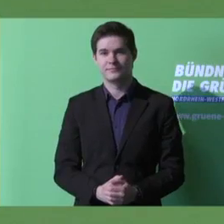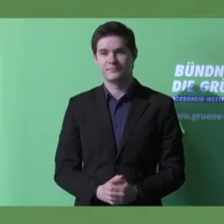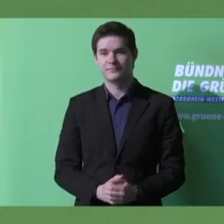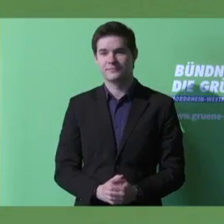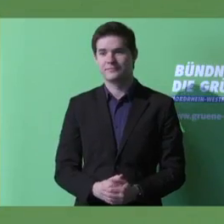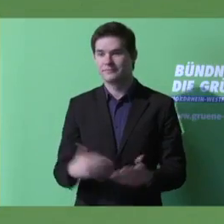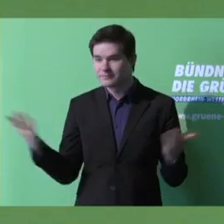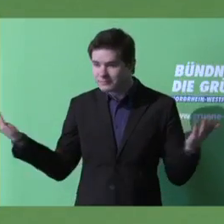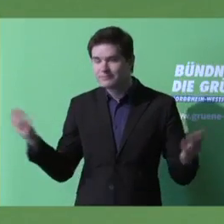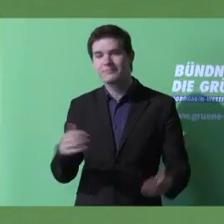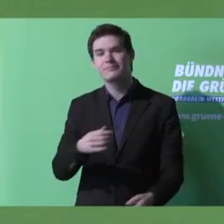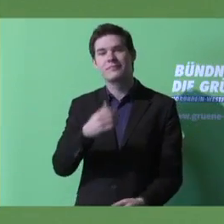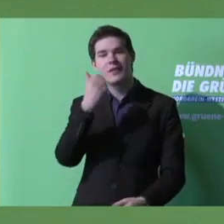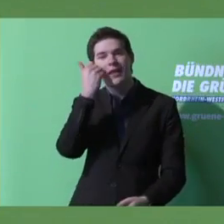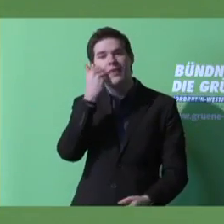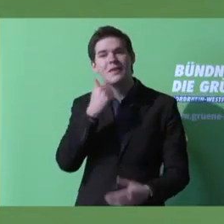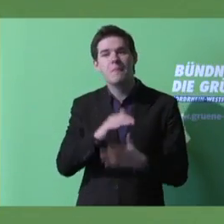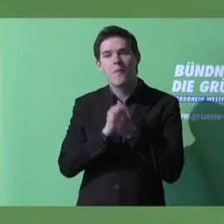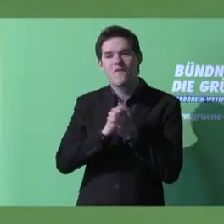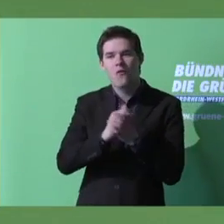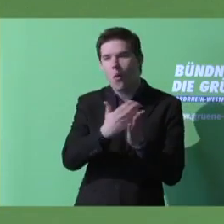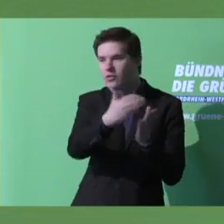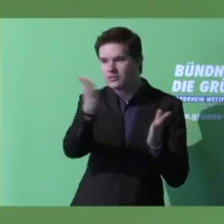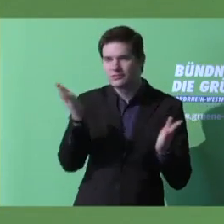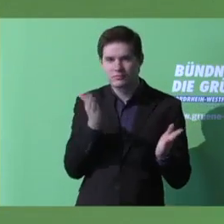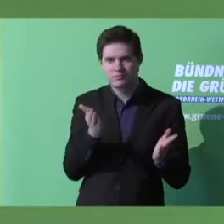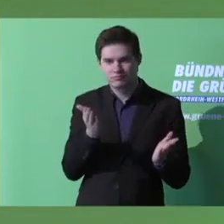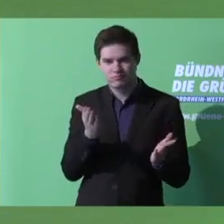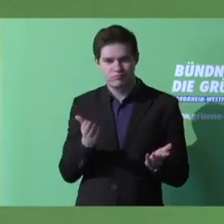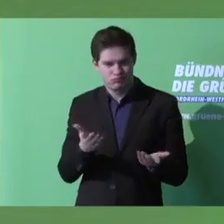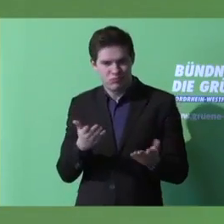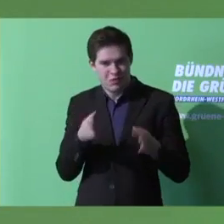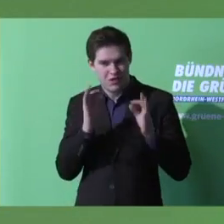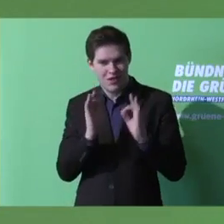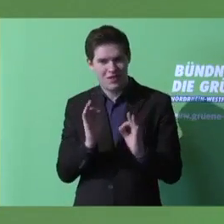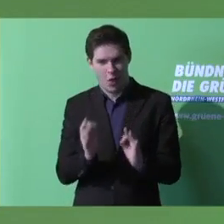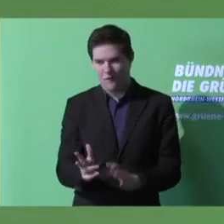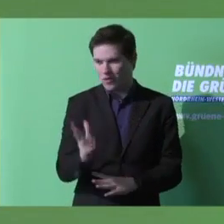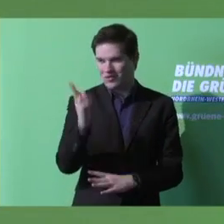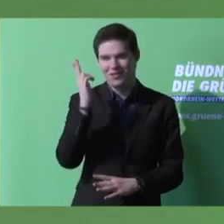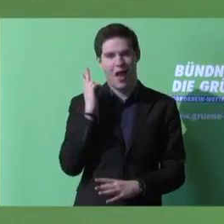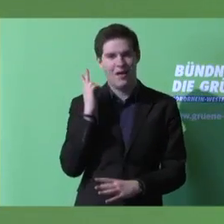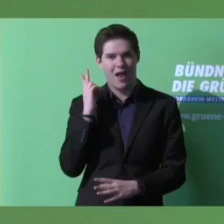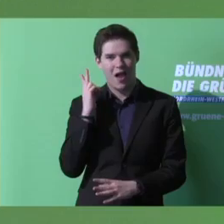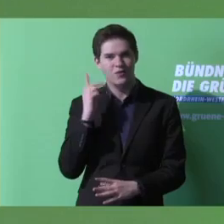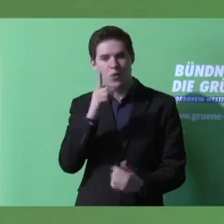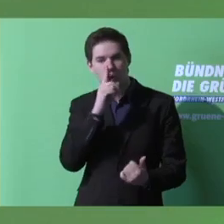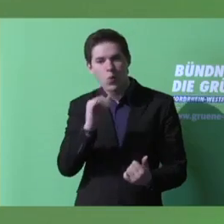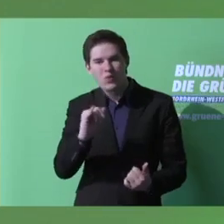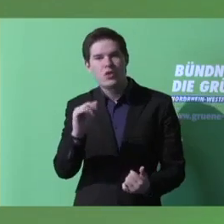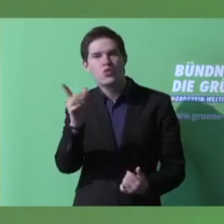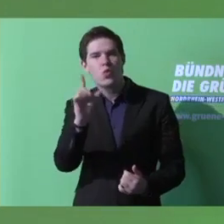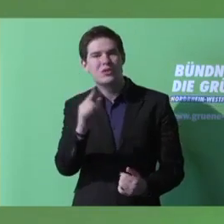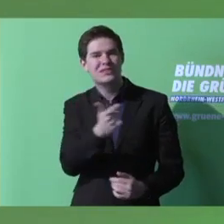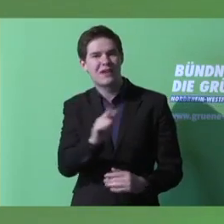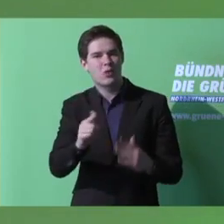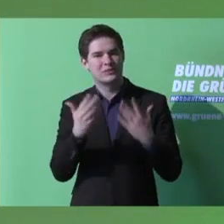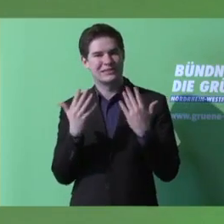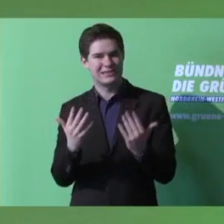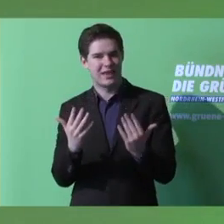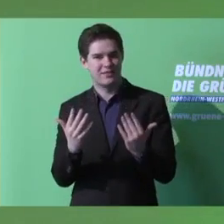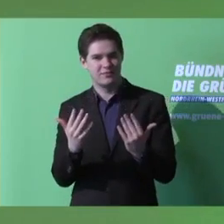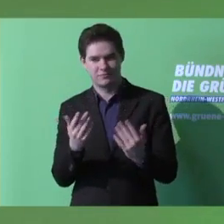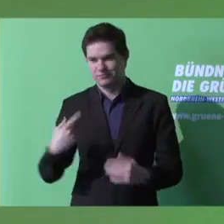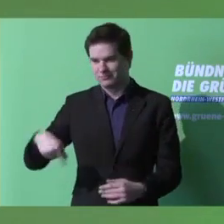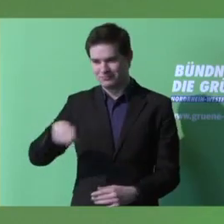Ja, liebe Freundinnen und Freunde, vor genau 3 Jahren, im Juni und im Juli 2010, haben wir